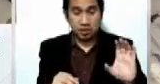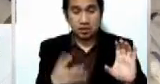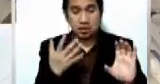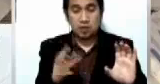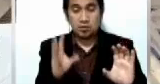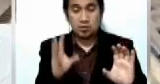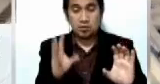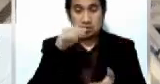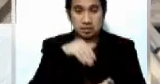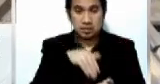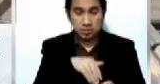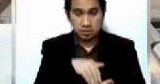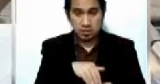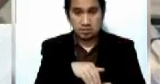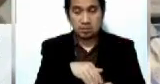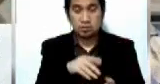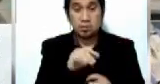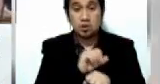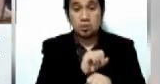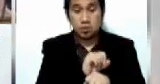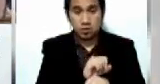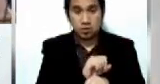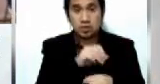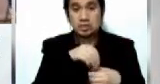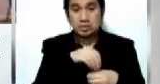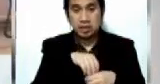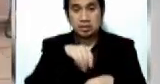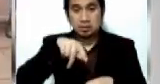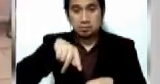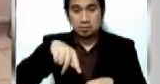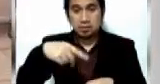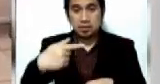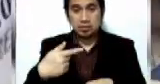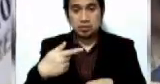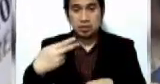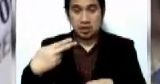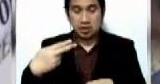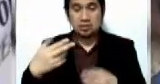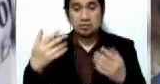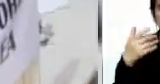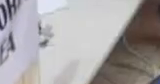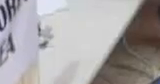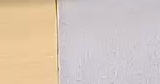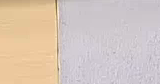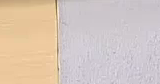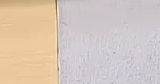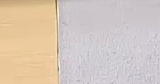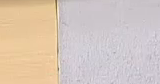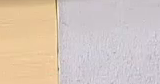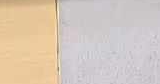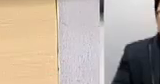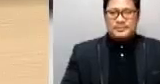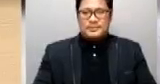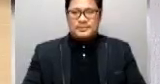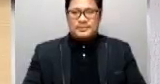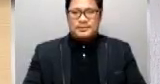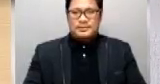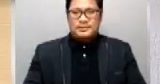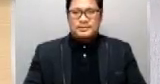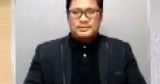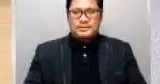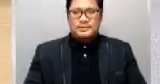workers ng PGH ang mababakunahan. June Veneracion, Nakatutok, 24 Oras. Lumalabas